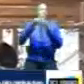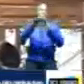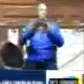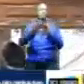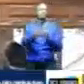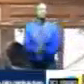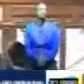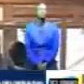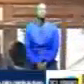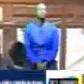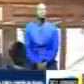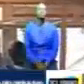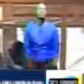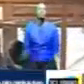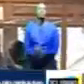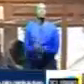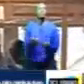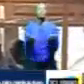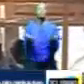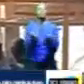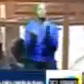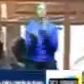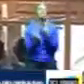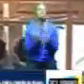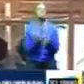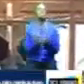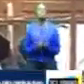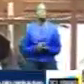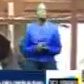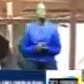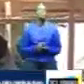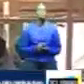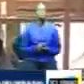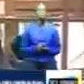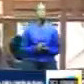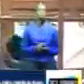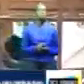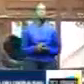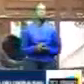mumbingu. Ça n'existera pas. Ana kwa ta moya.